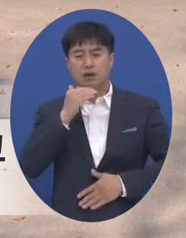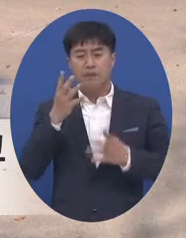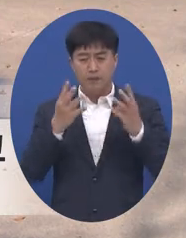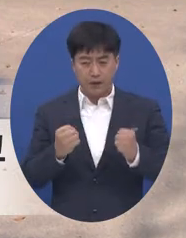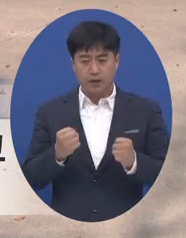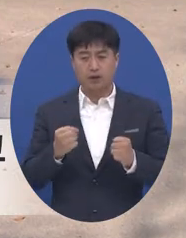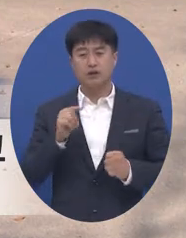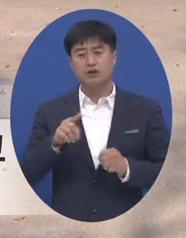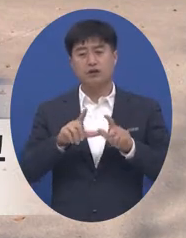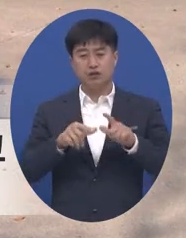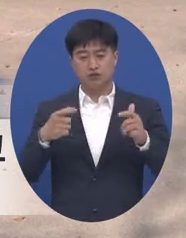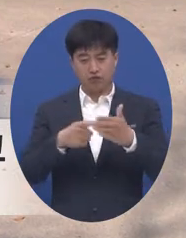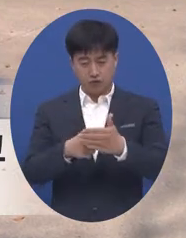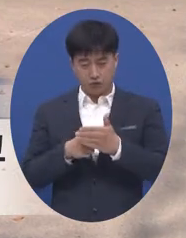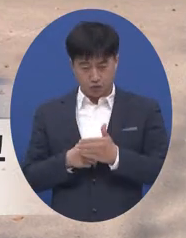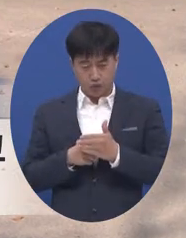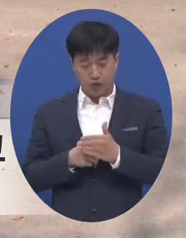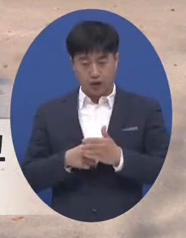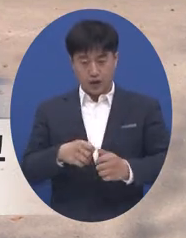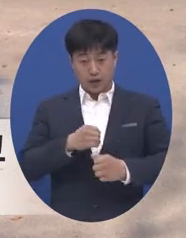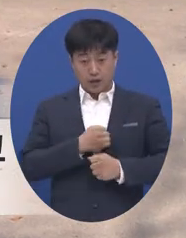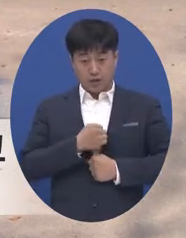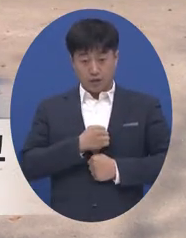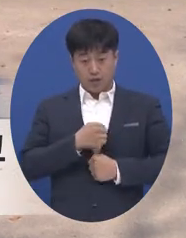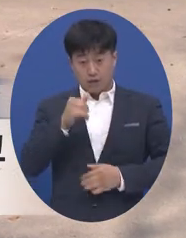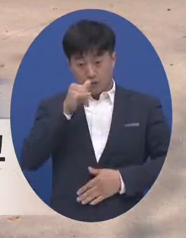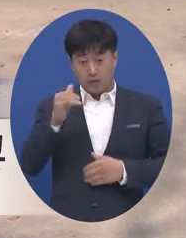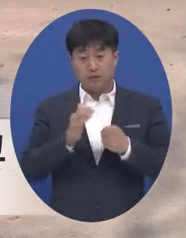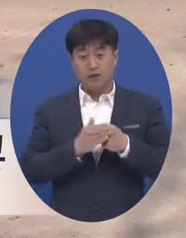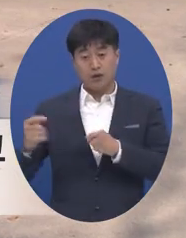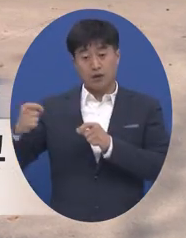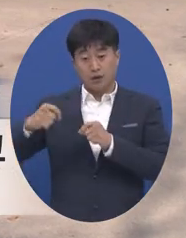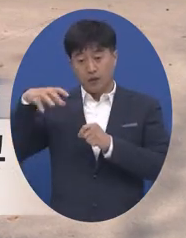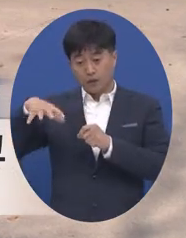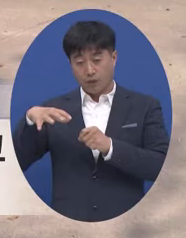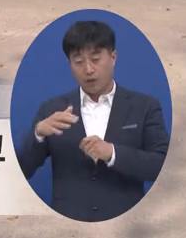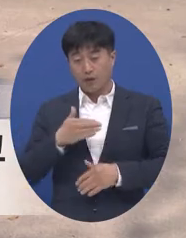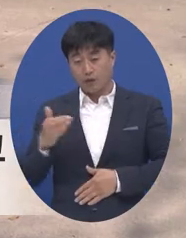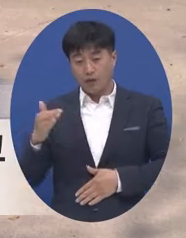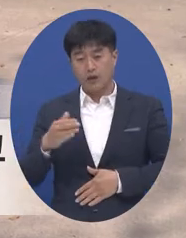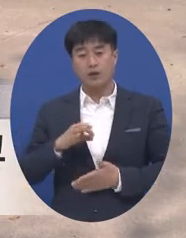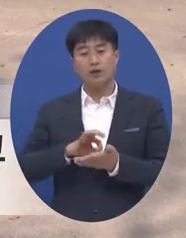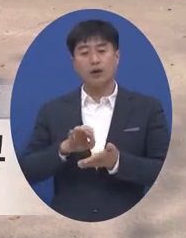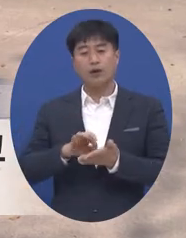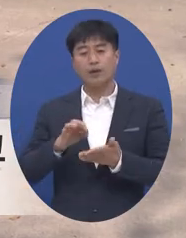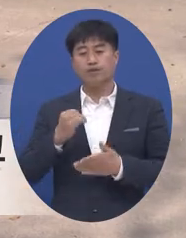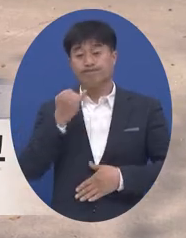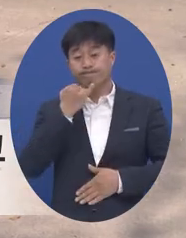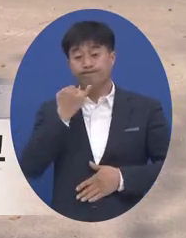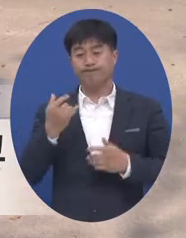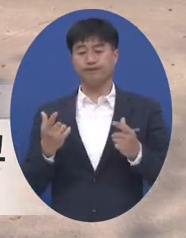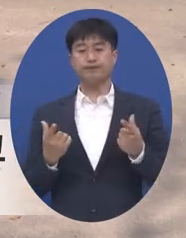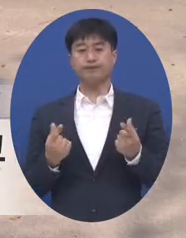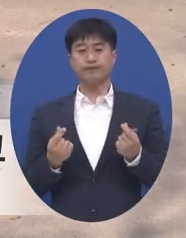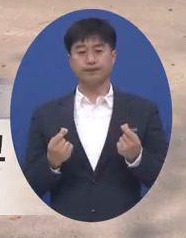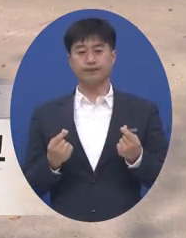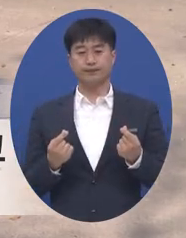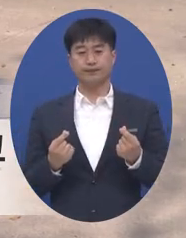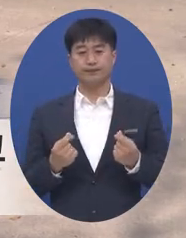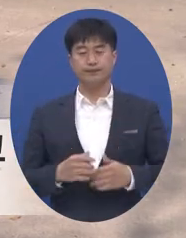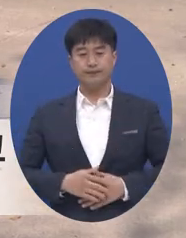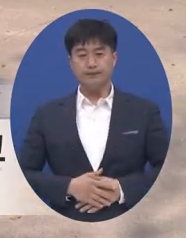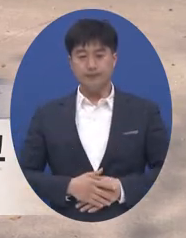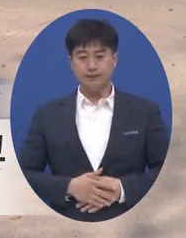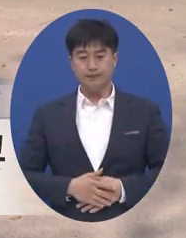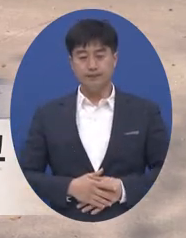있는데 그런 시간도 절약되고, 예. 그리고 속도도 이렇게 안전감도 있는 편이고 그래서, 예.